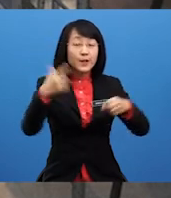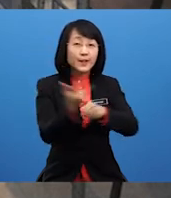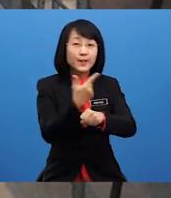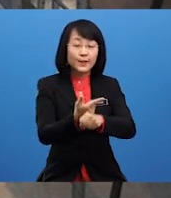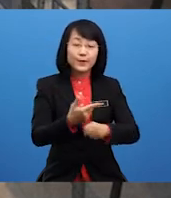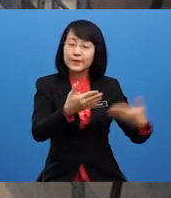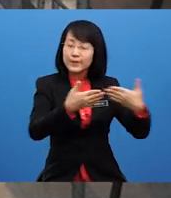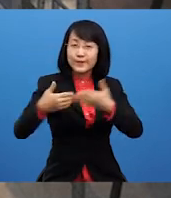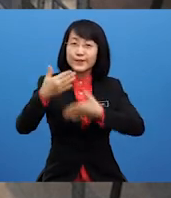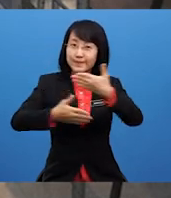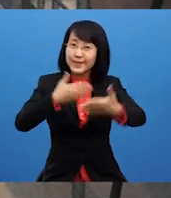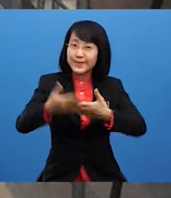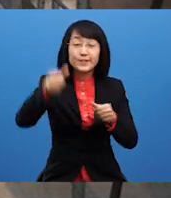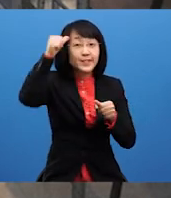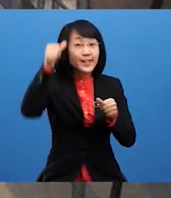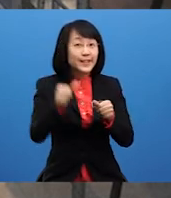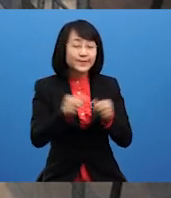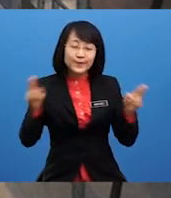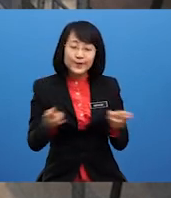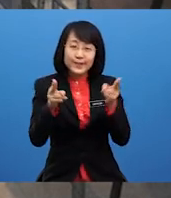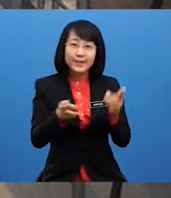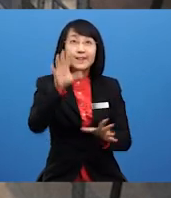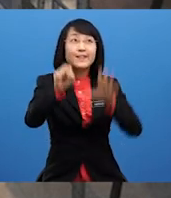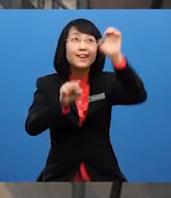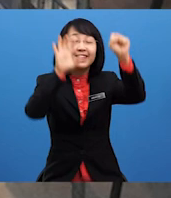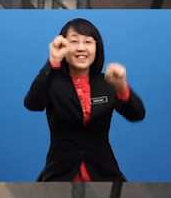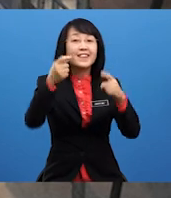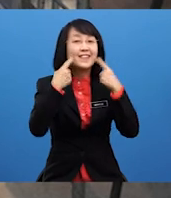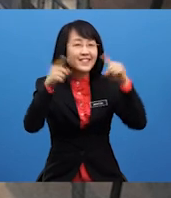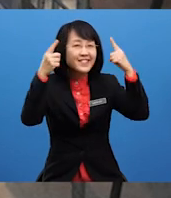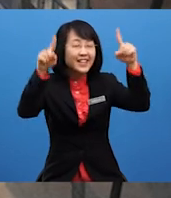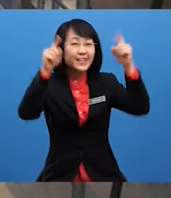terus maju. Ingat, usaha tangga